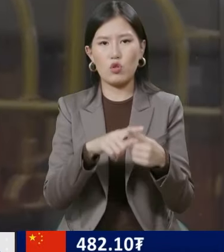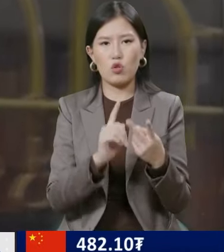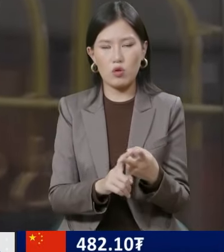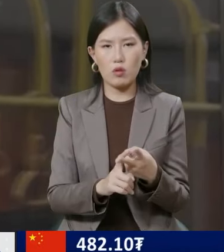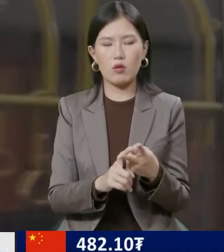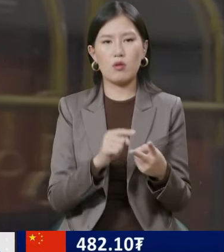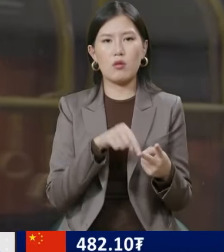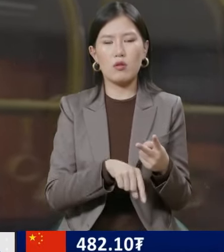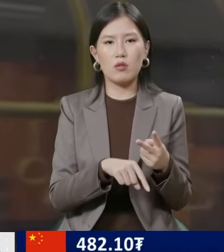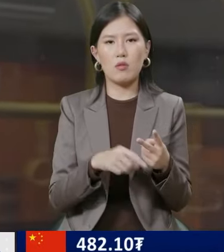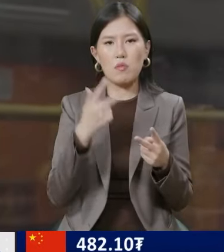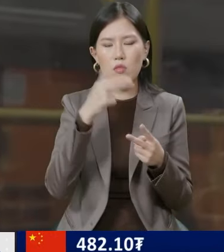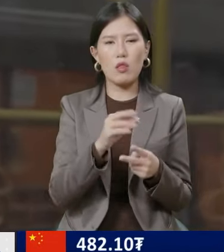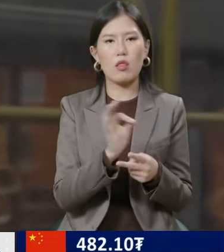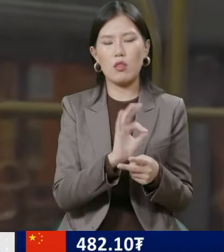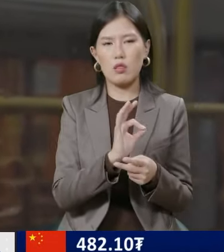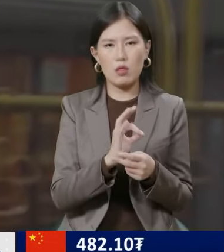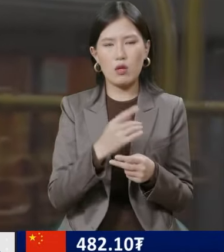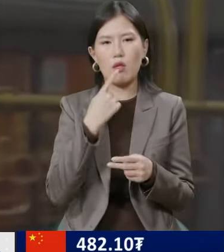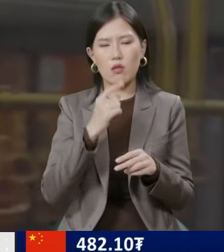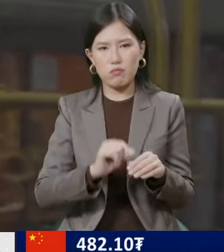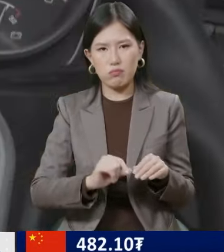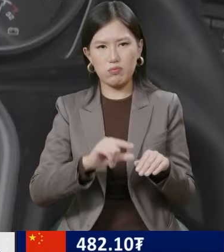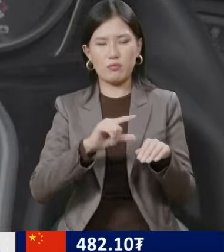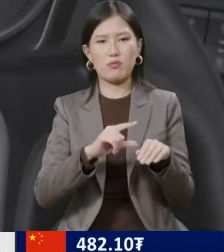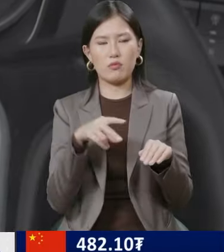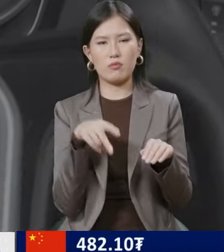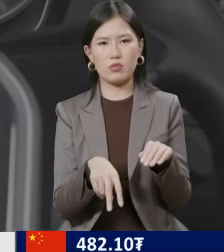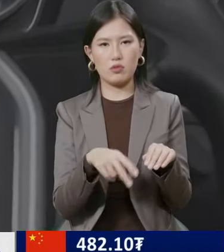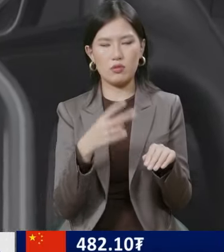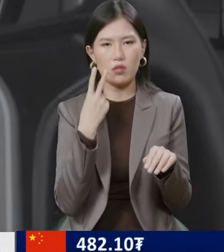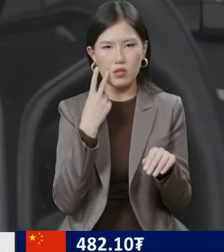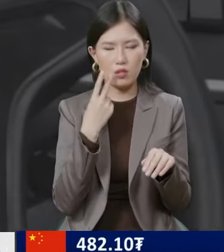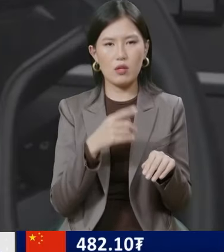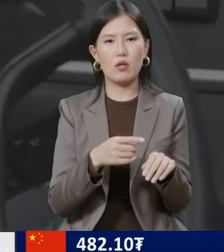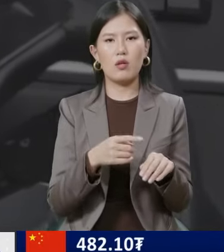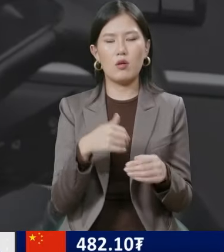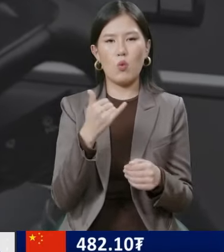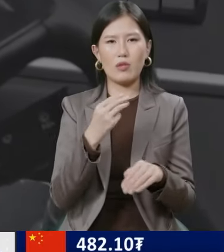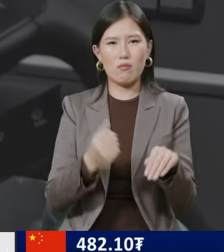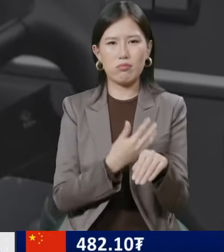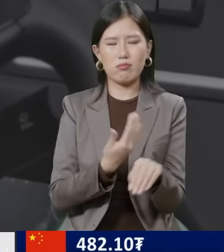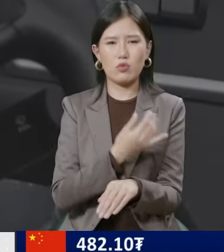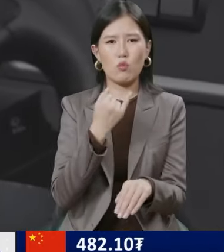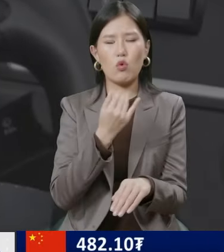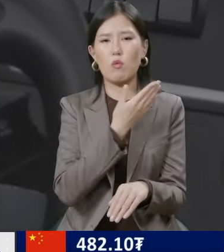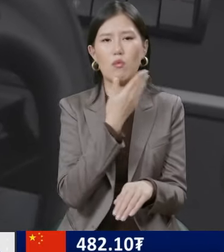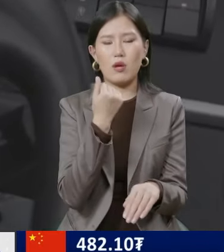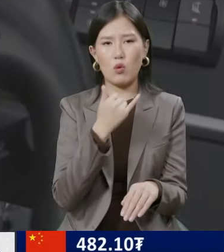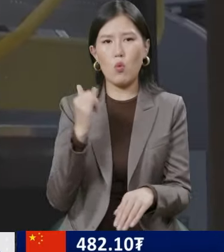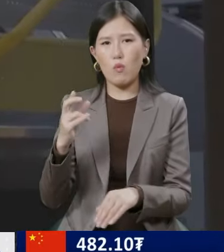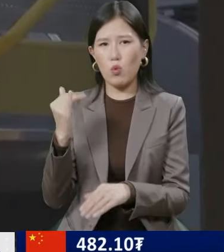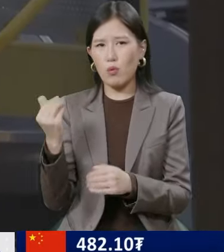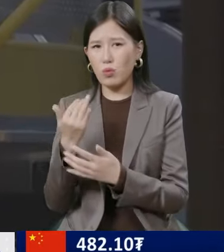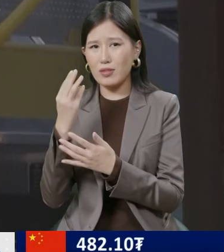буюу батареагаар ажилладаг ямар нэгэн байдлаар хор тутаа ялгаруулдаггүй гэдэг талаас нь бол нийт иргэдэд нийт Улаанбаатарын маань агаар орчны бохирдлыг